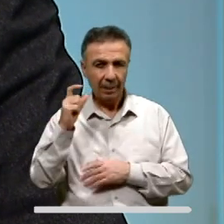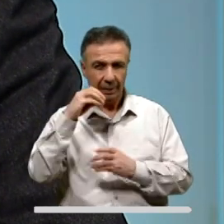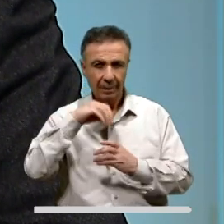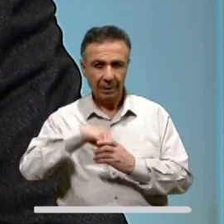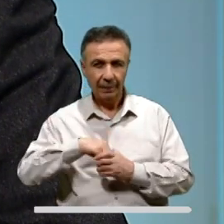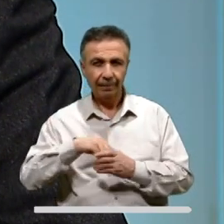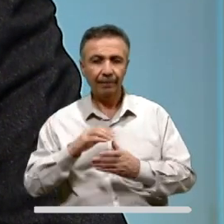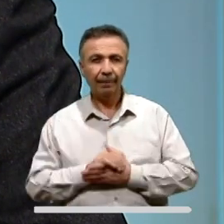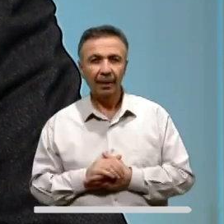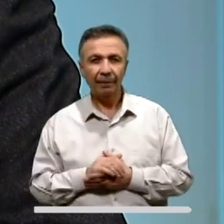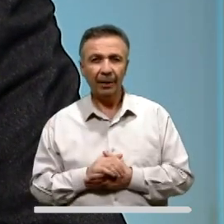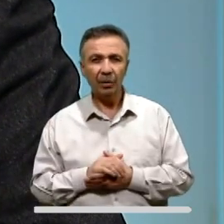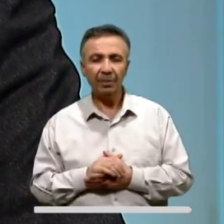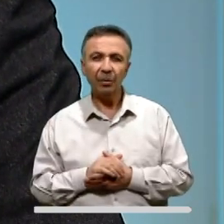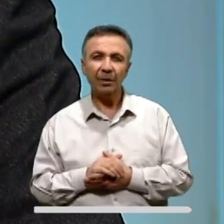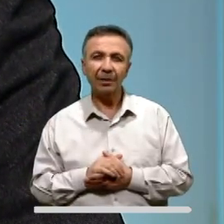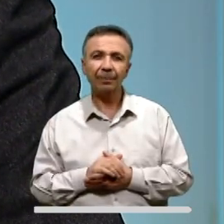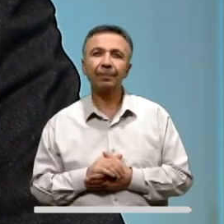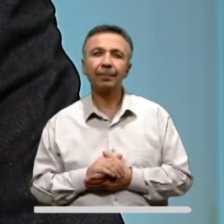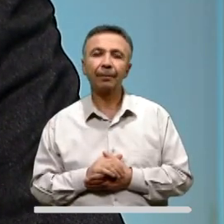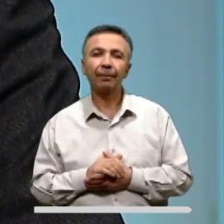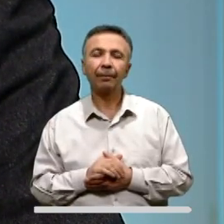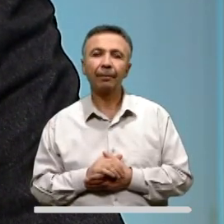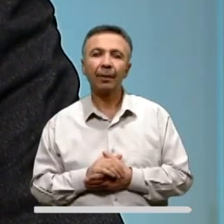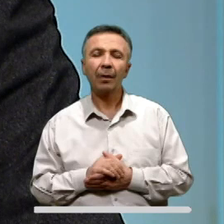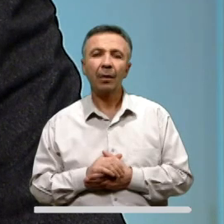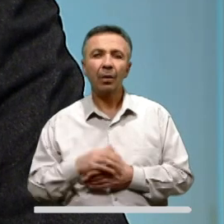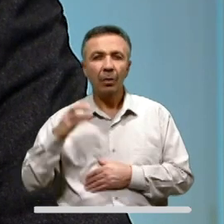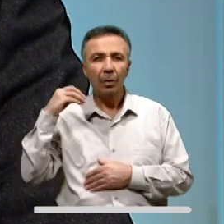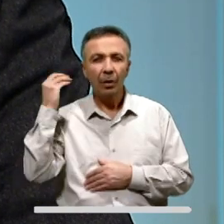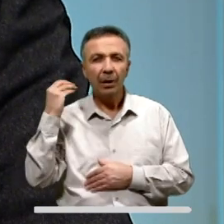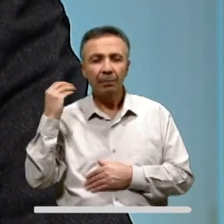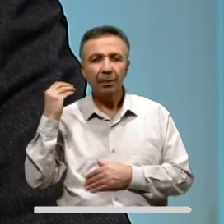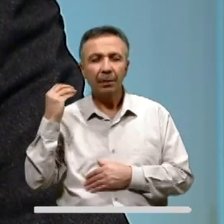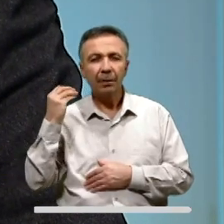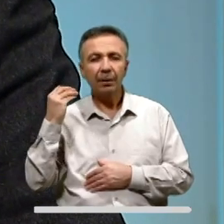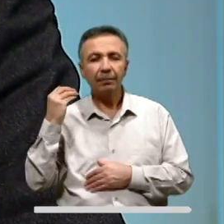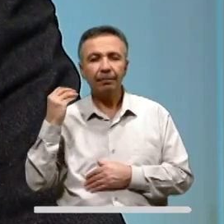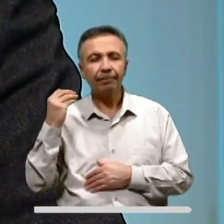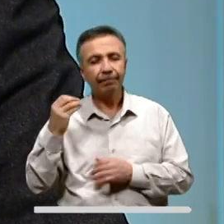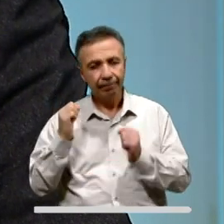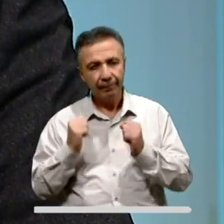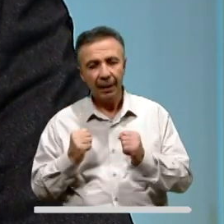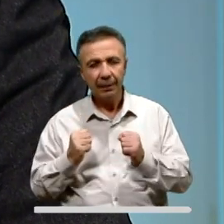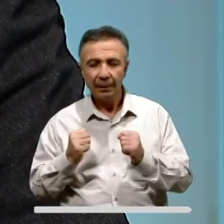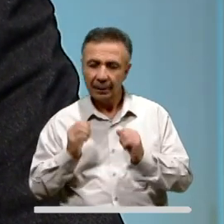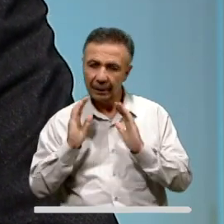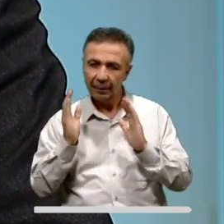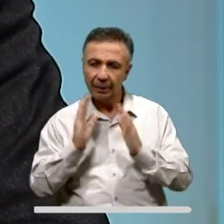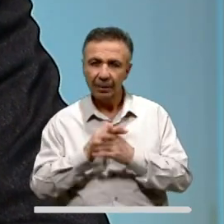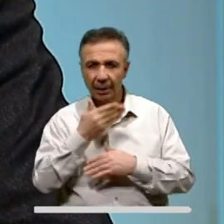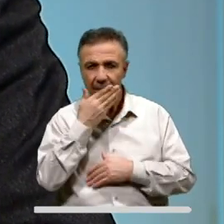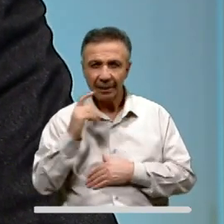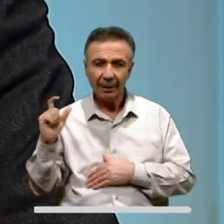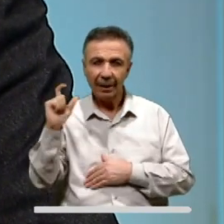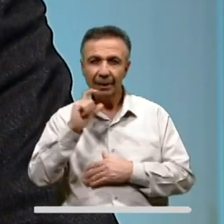içerisinde. Hocamızın bıraktığı yerden yerini dolduramayız ama inşallah Ramazan ayında